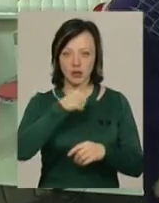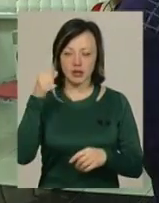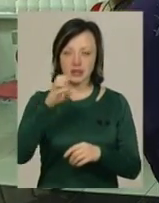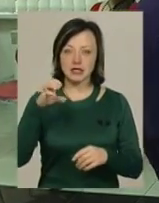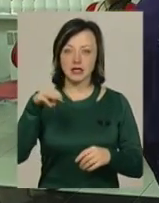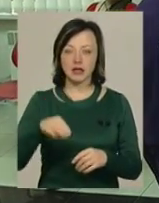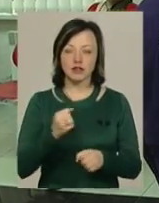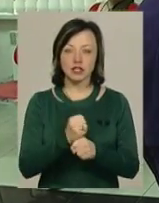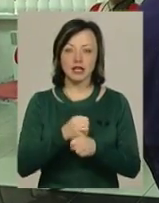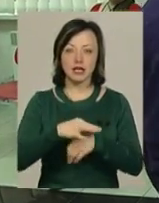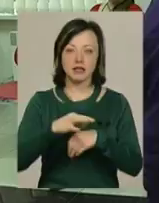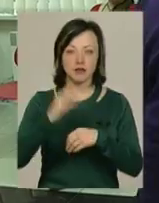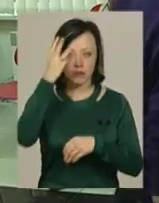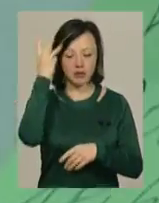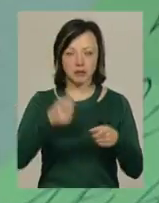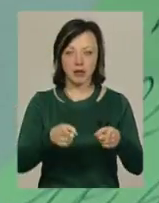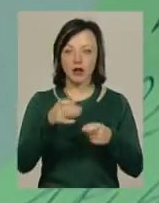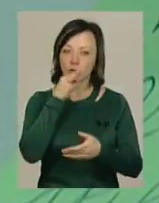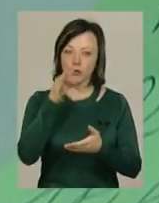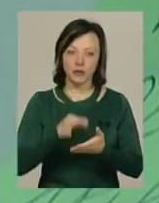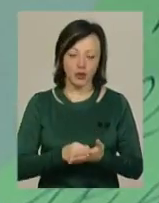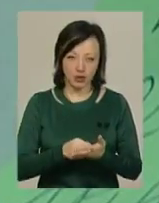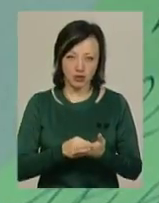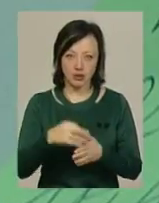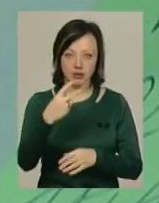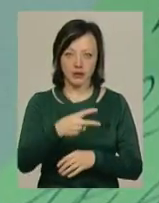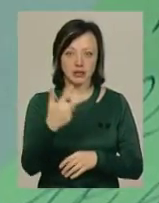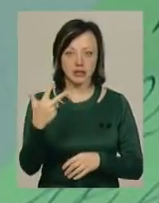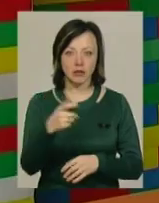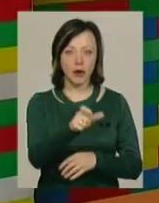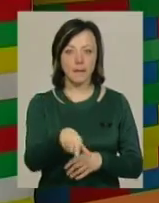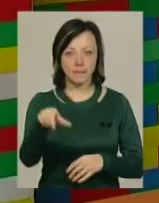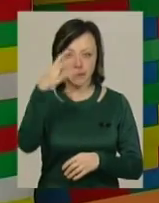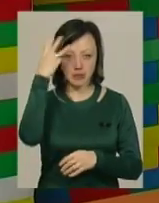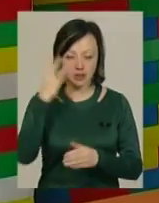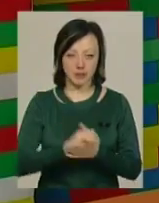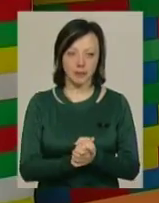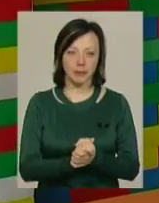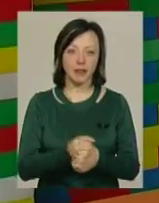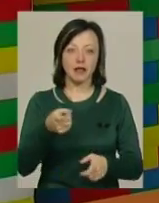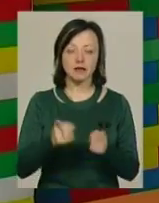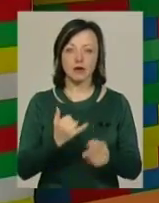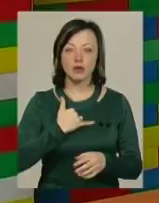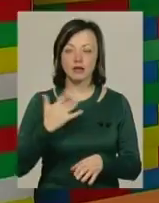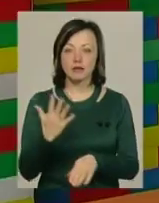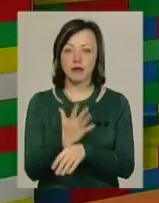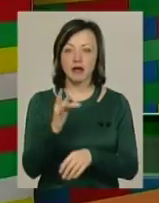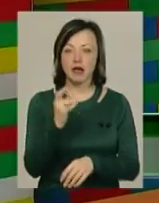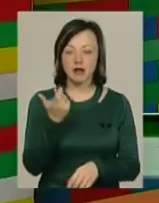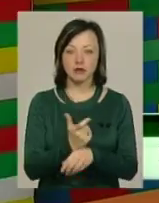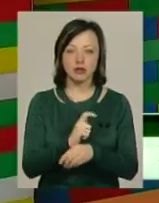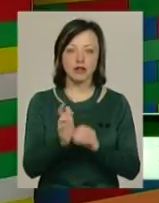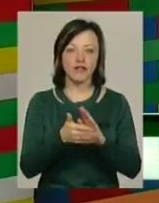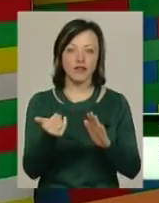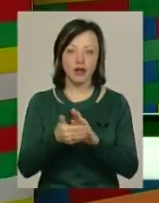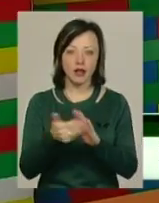насильства у сім'ї» в обласному центрі було притягнуто до відповідальності 23 містян. Насправді у нас в 5 разів більше викликів